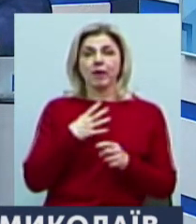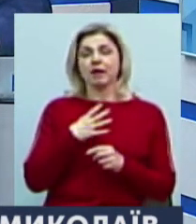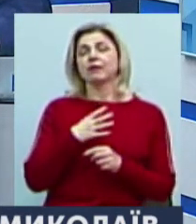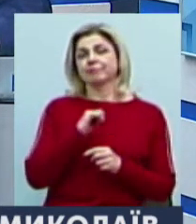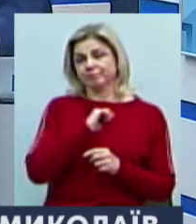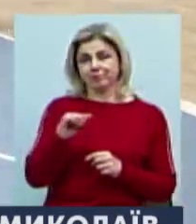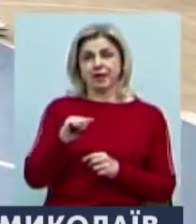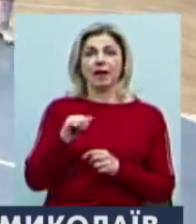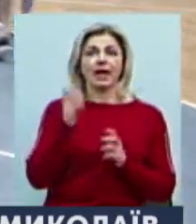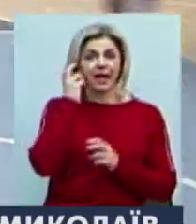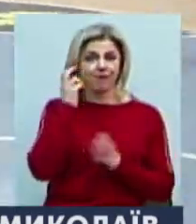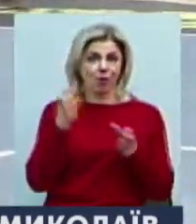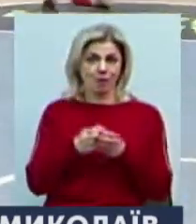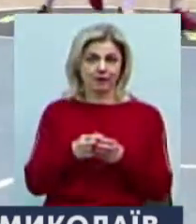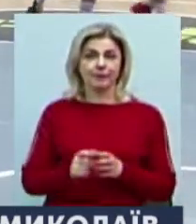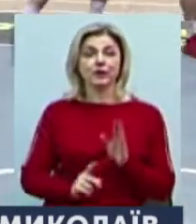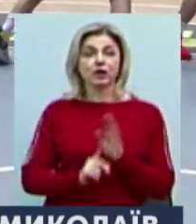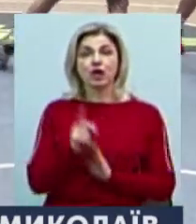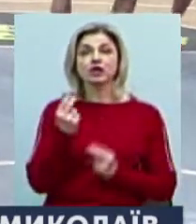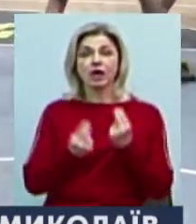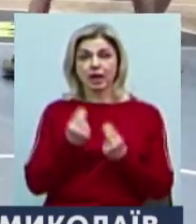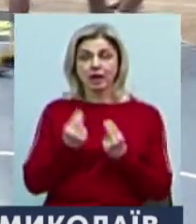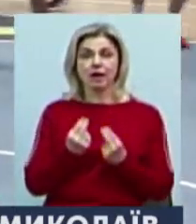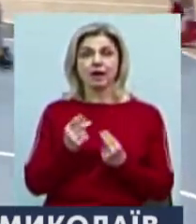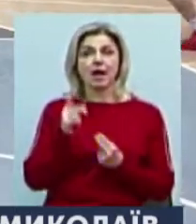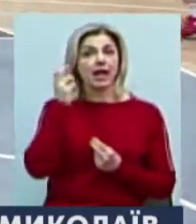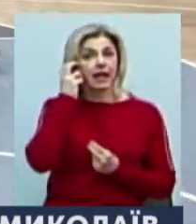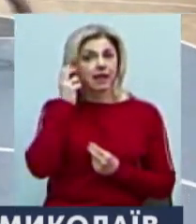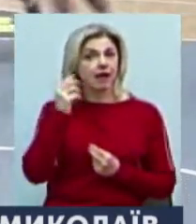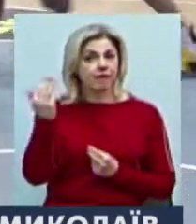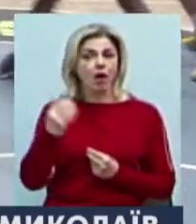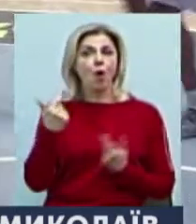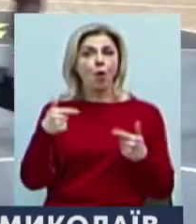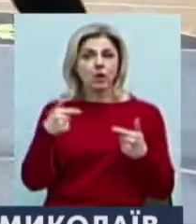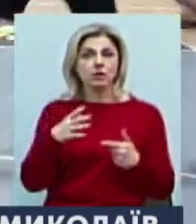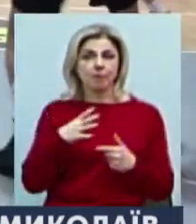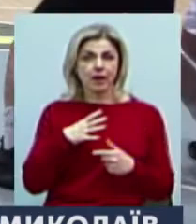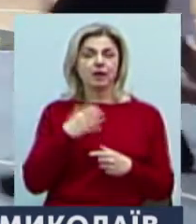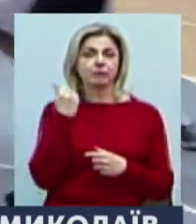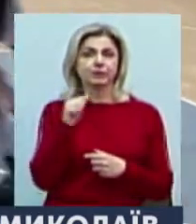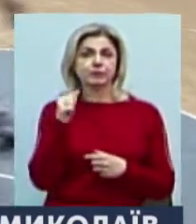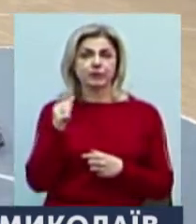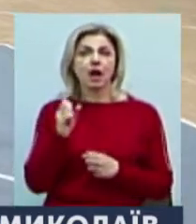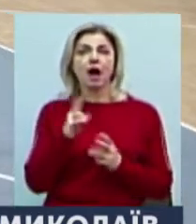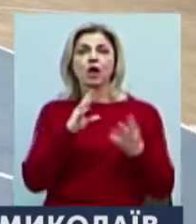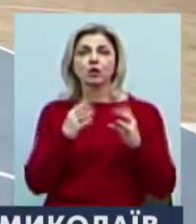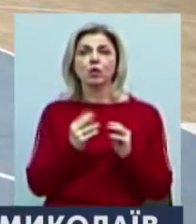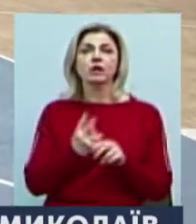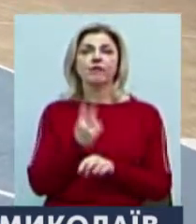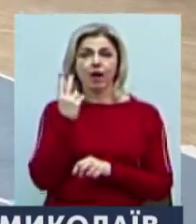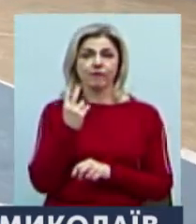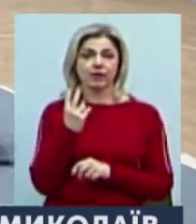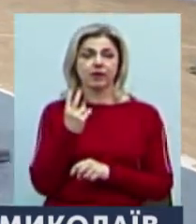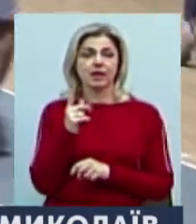«Київбаскету». Початок гри залишився за киянами. Гості долали оборону Миколаєва. Як результат, подвійна перевага «Київбаскета»